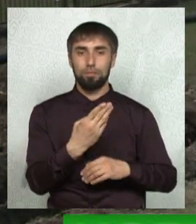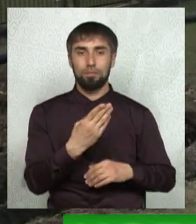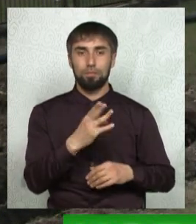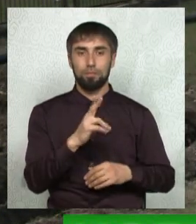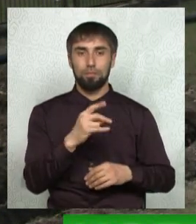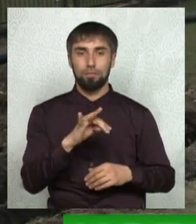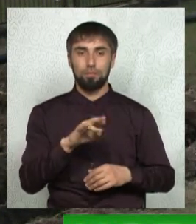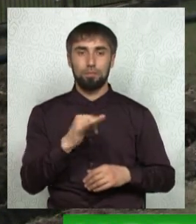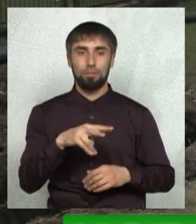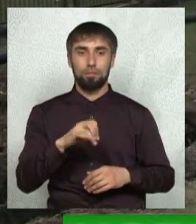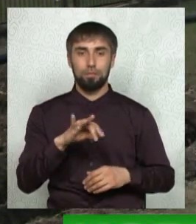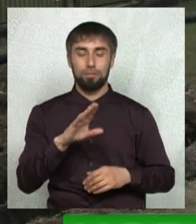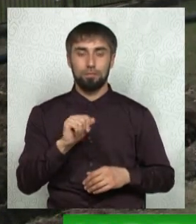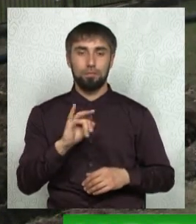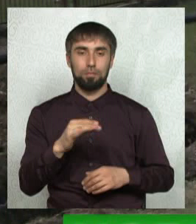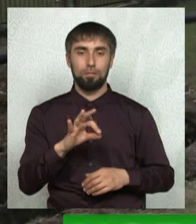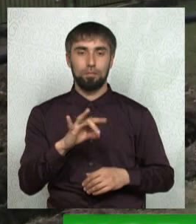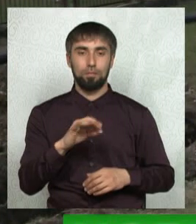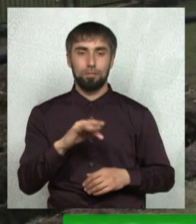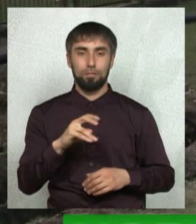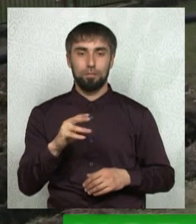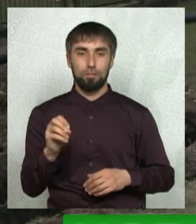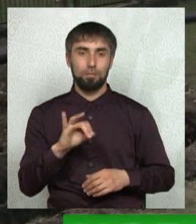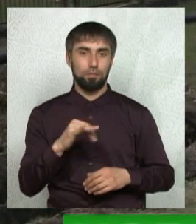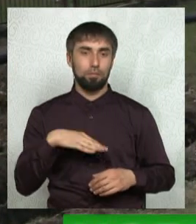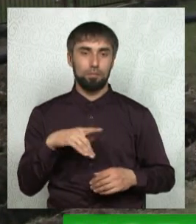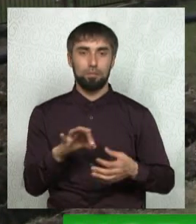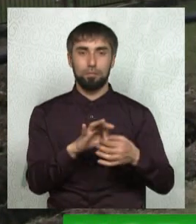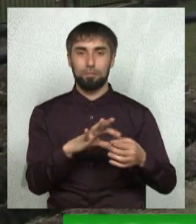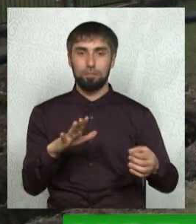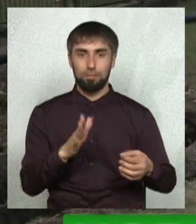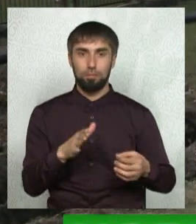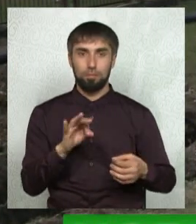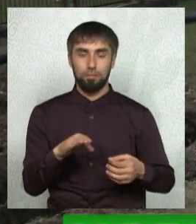Лермонтова, и Орджоникидзе улицу. Потом мы отсоединим